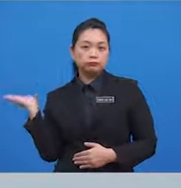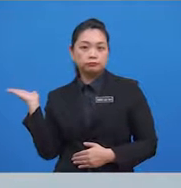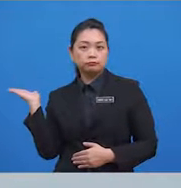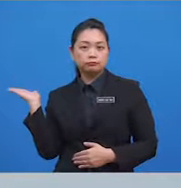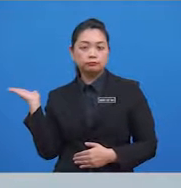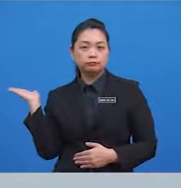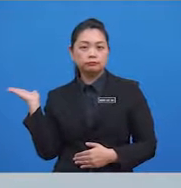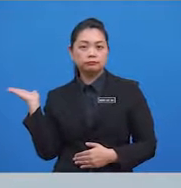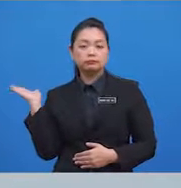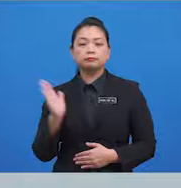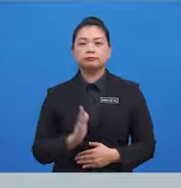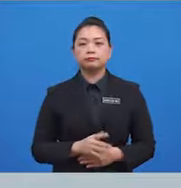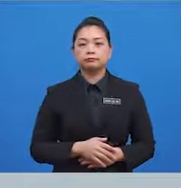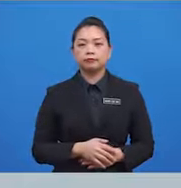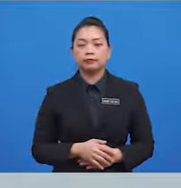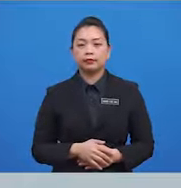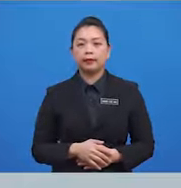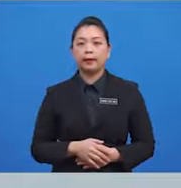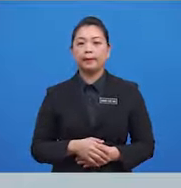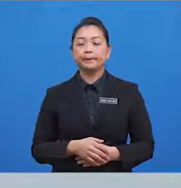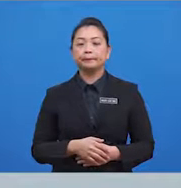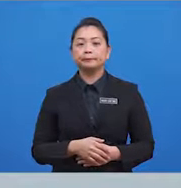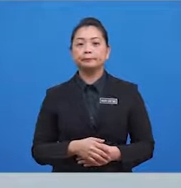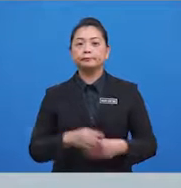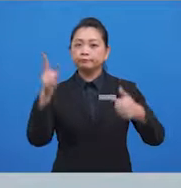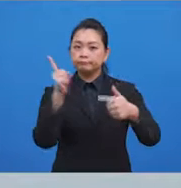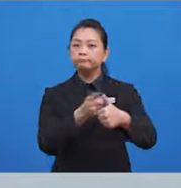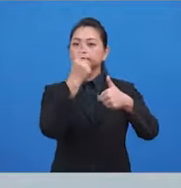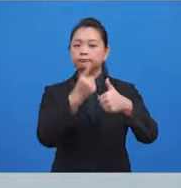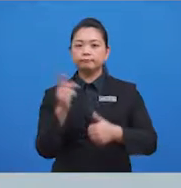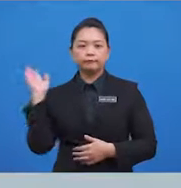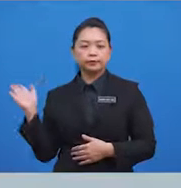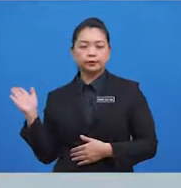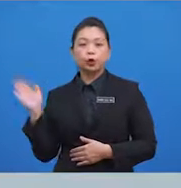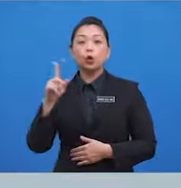3D satu persatu. Pertama, bentangan bagi kubus.